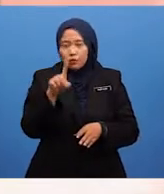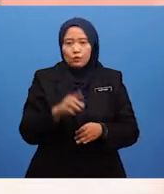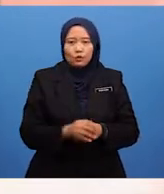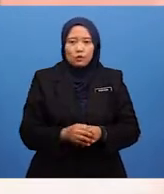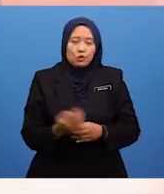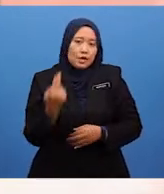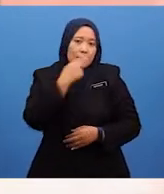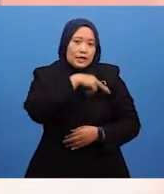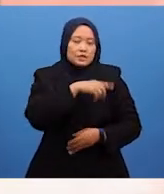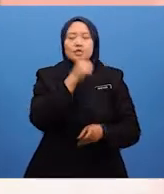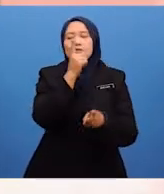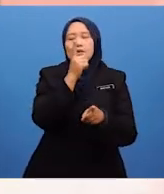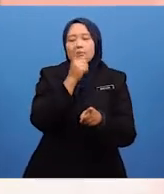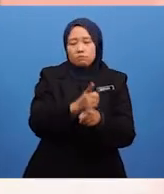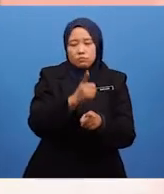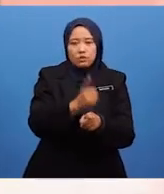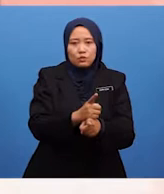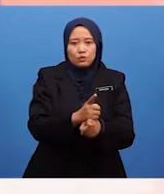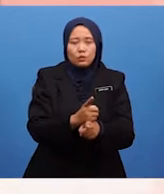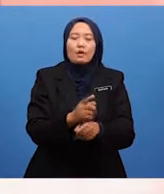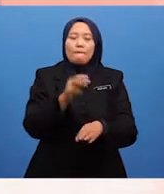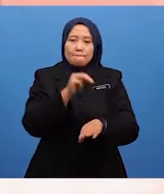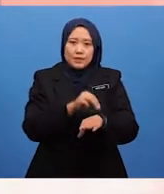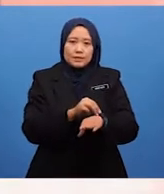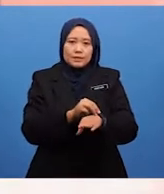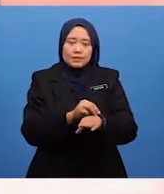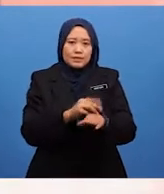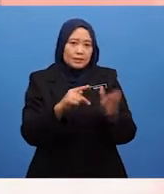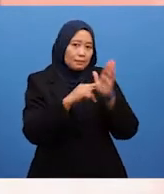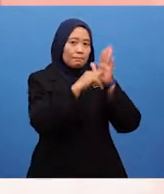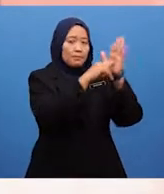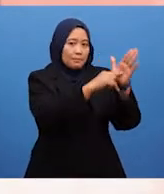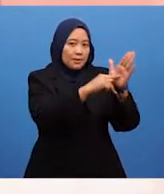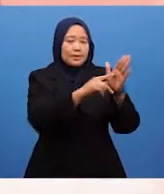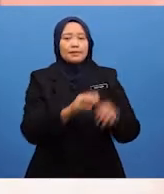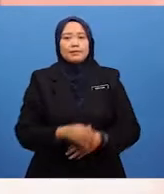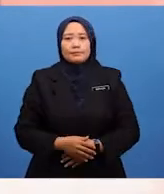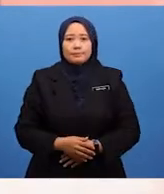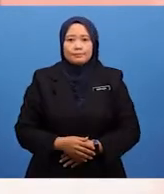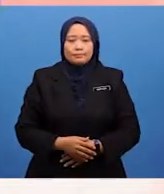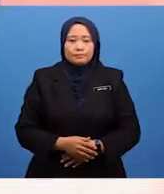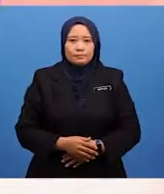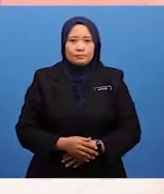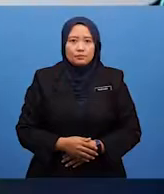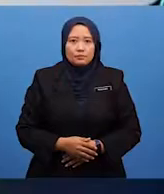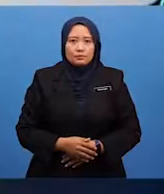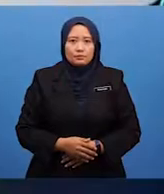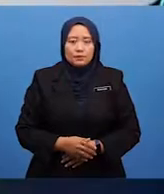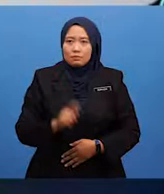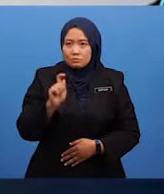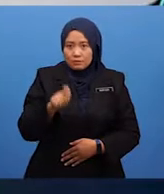hasil yang sebenarnya untuk dipaparkan oral yang mempunyai kejelasannya lebih tebal Oke ah becoan